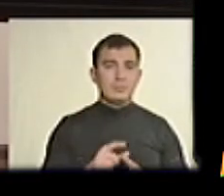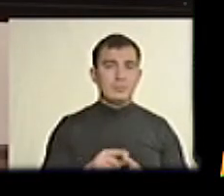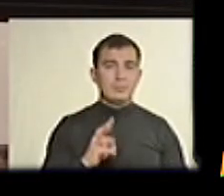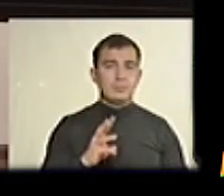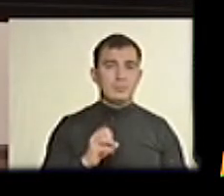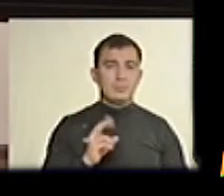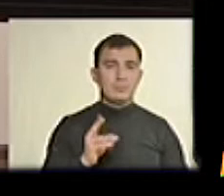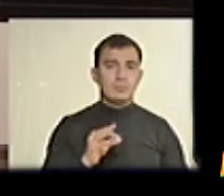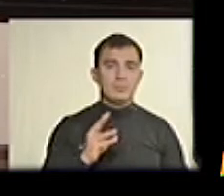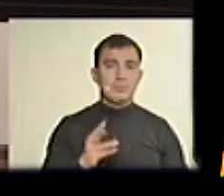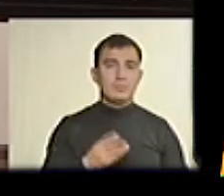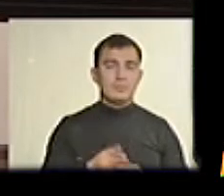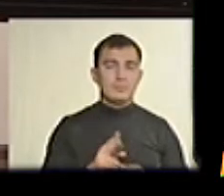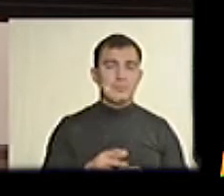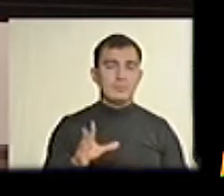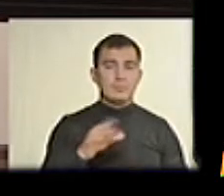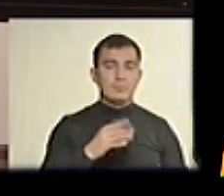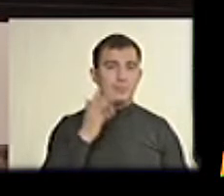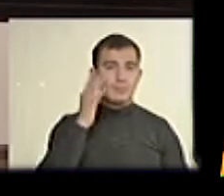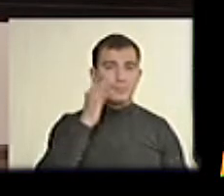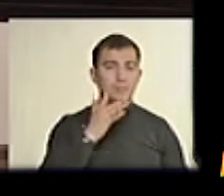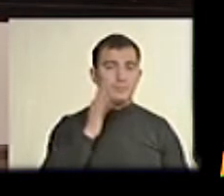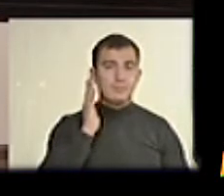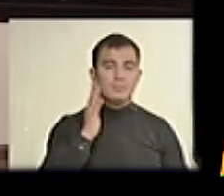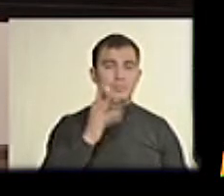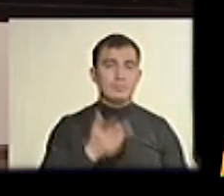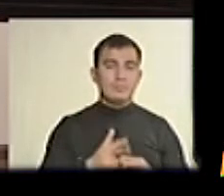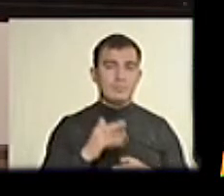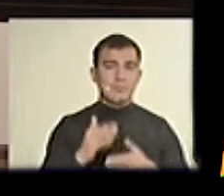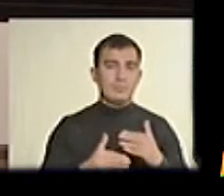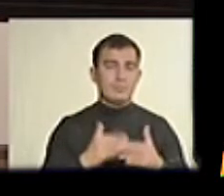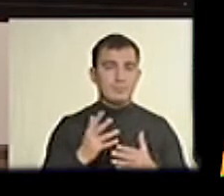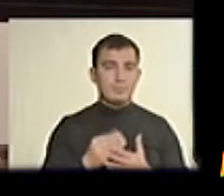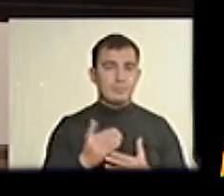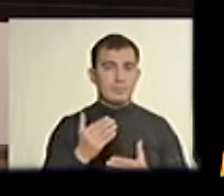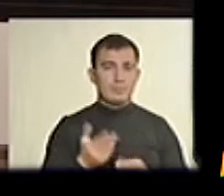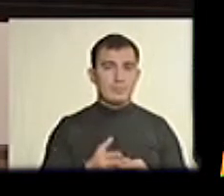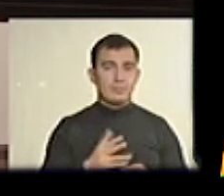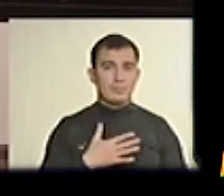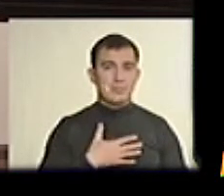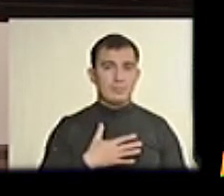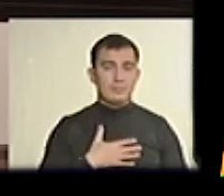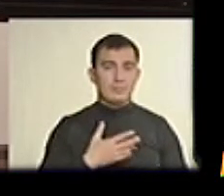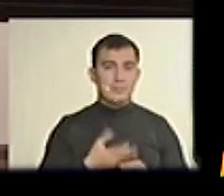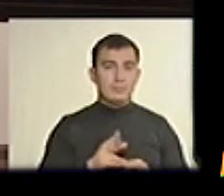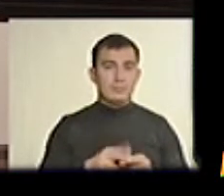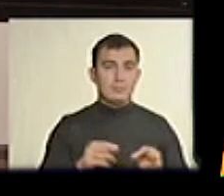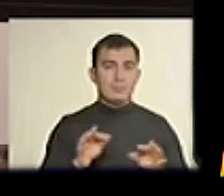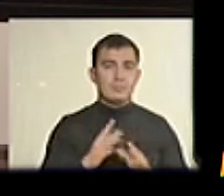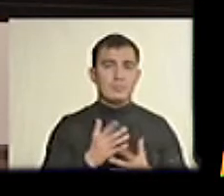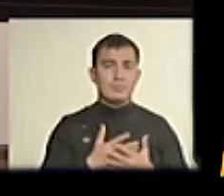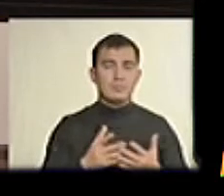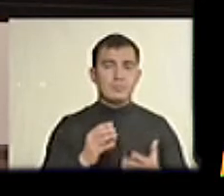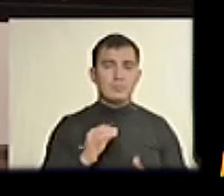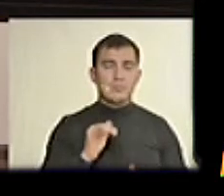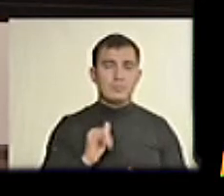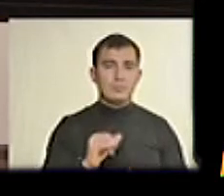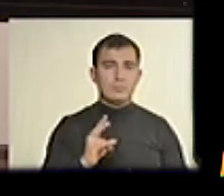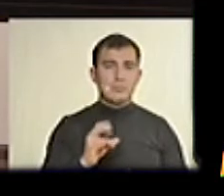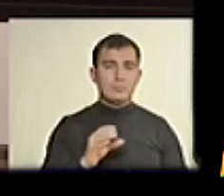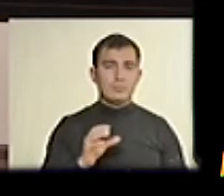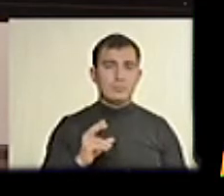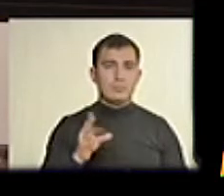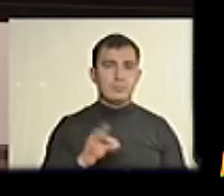bu badiiy tafakkurning mahsulidir. Mana shu bizning maqomimiz bugungi kunda UNESCO'ning